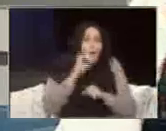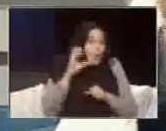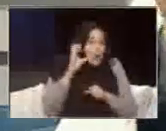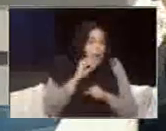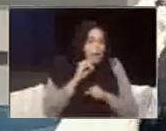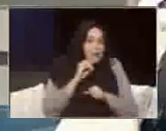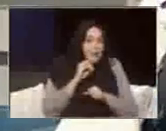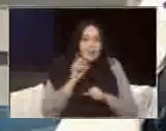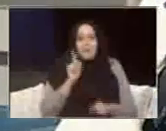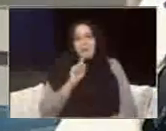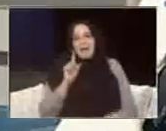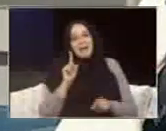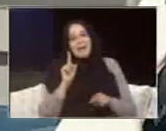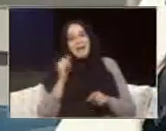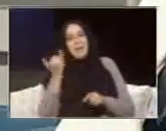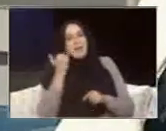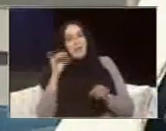ما يلقاهاش سبة.